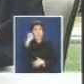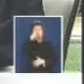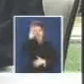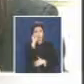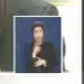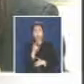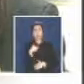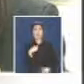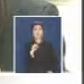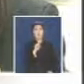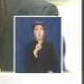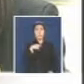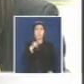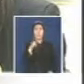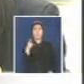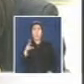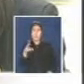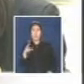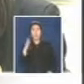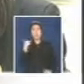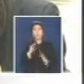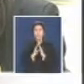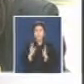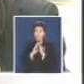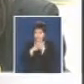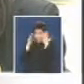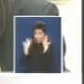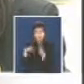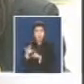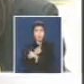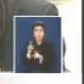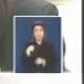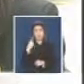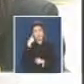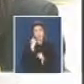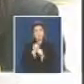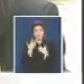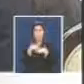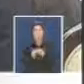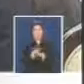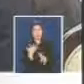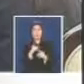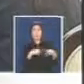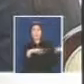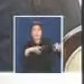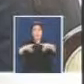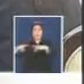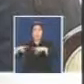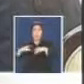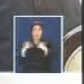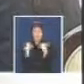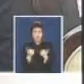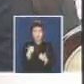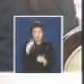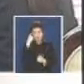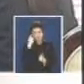ภ.ปีที่แล้วถึงจะมีความตั้งใจดีเมื่อคืนขอบคุณกันอะไรกันเนี่ยแต่ก็บอกว่ามันไม่ประสานงานกันก็เห็นมติครม.ออกมาบอกว่าจะมี